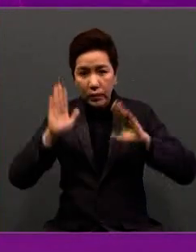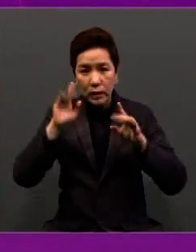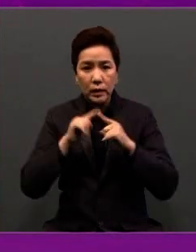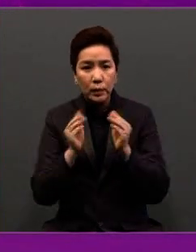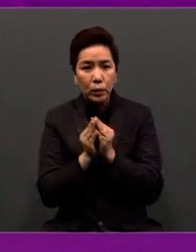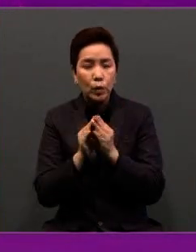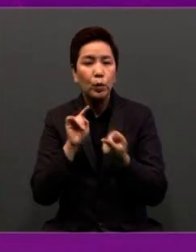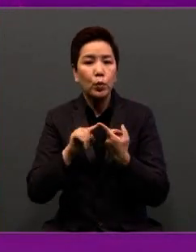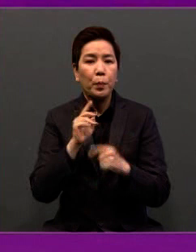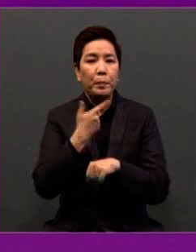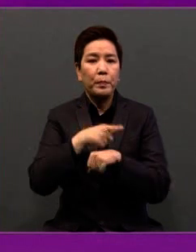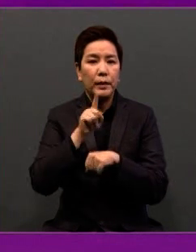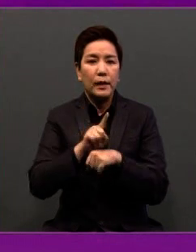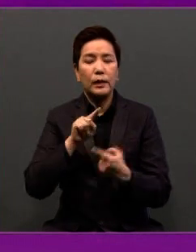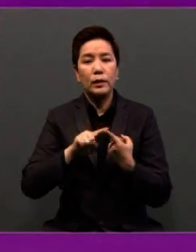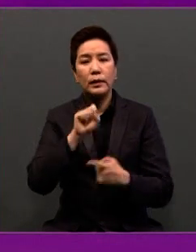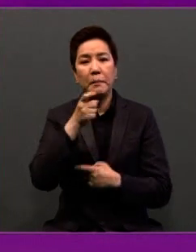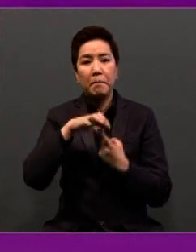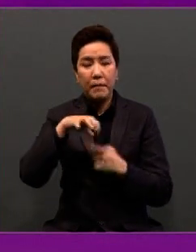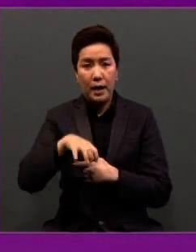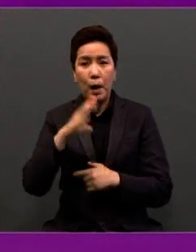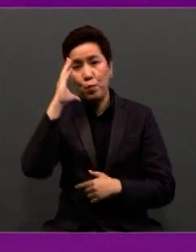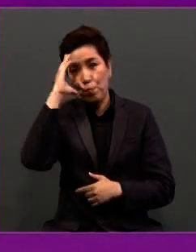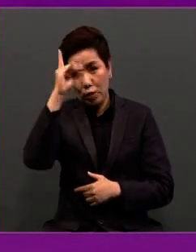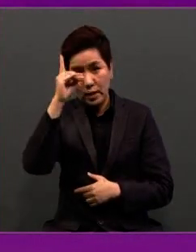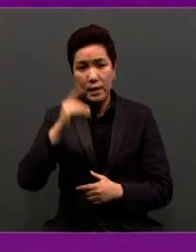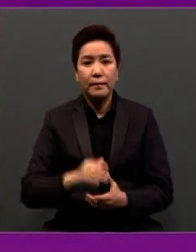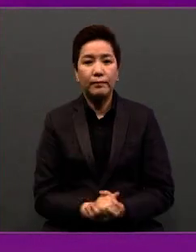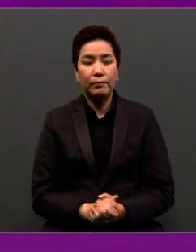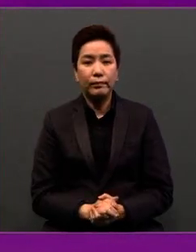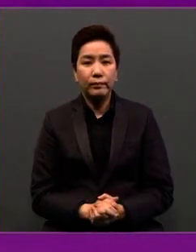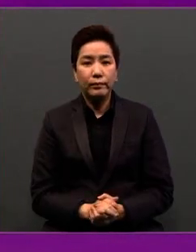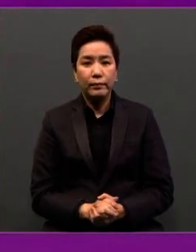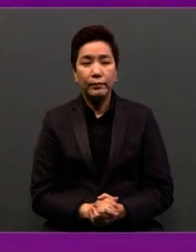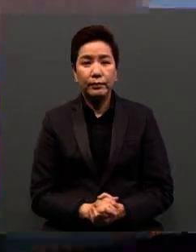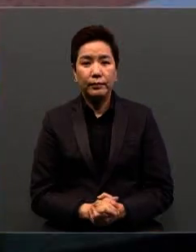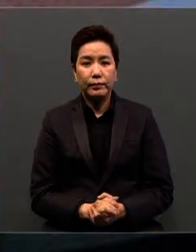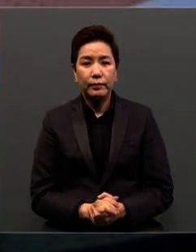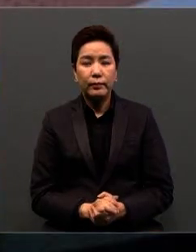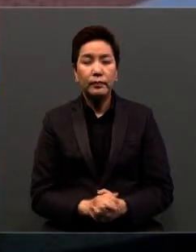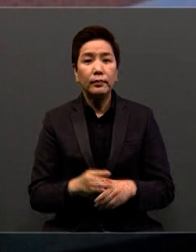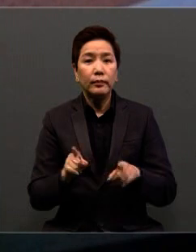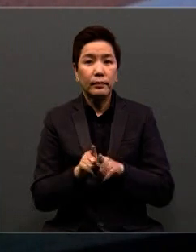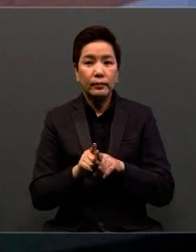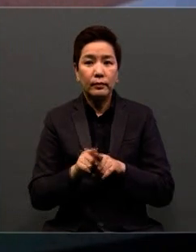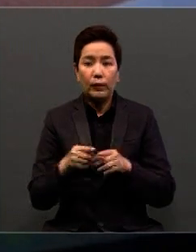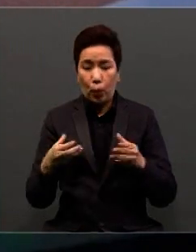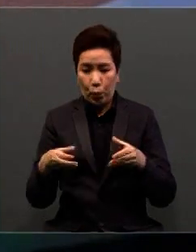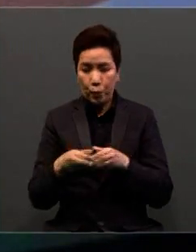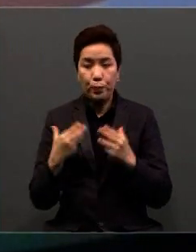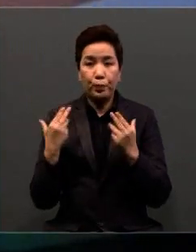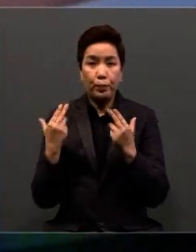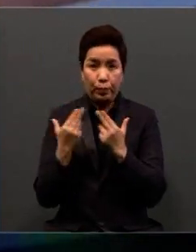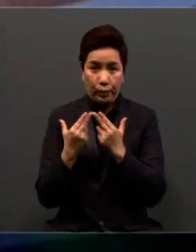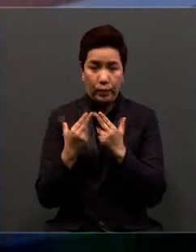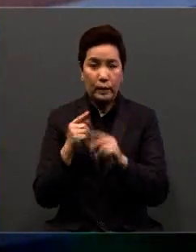การลงมติเลือกประธานสภาผู้แทนราษฎรในวันพรุ่งนี้ด้วยครับโดยบรรยากาศที่รวมไทยสร้าง